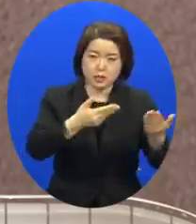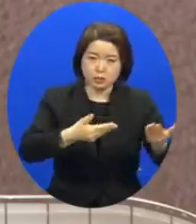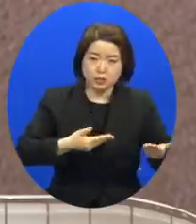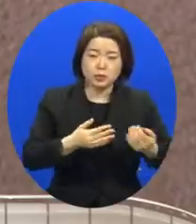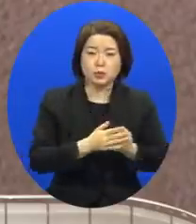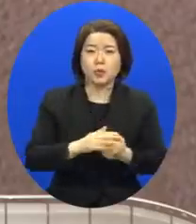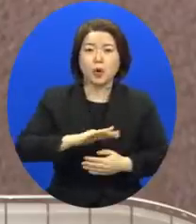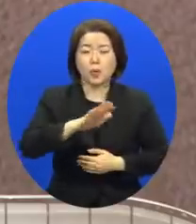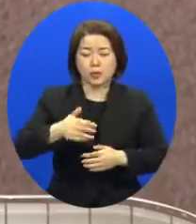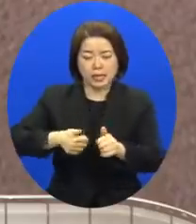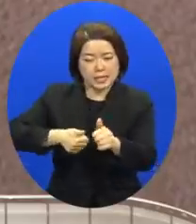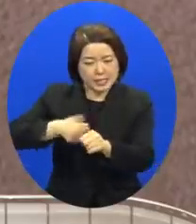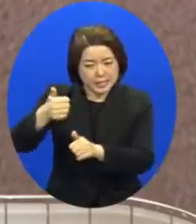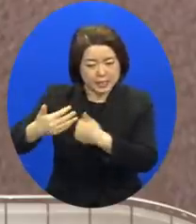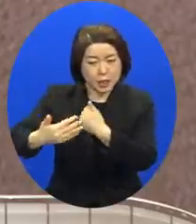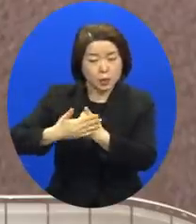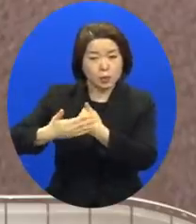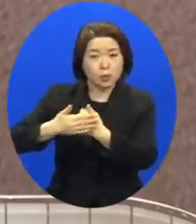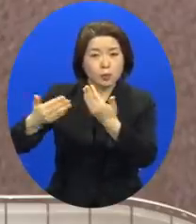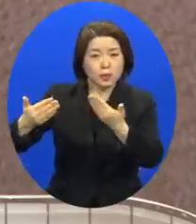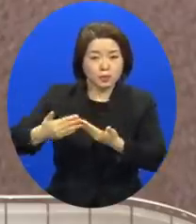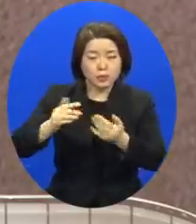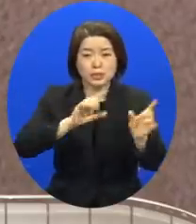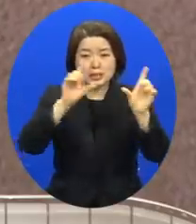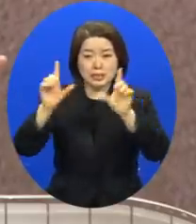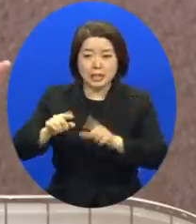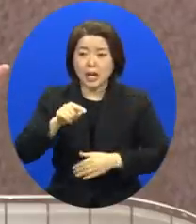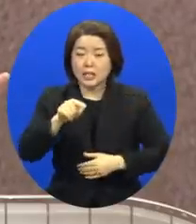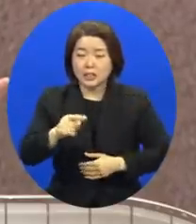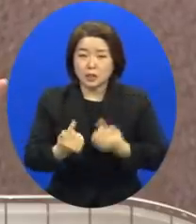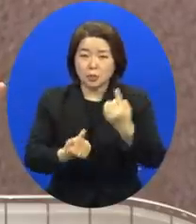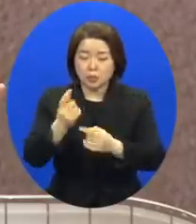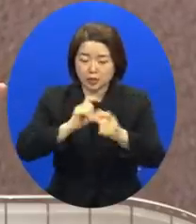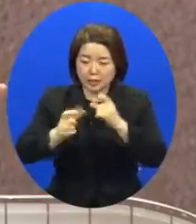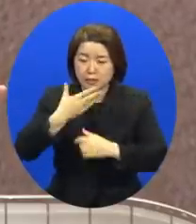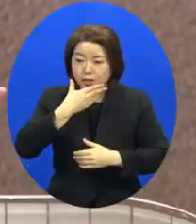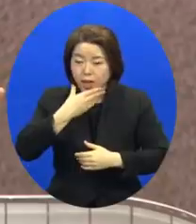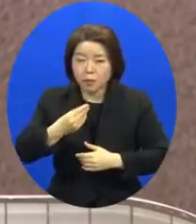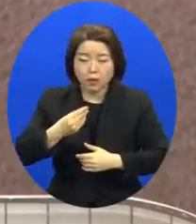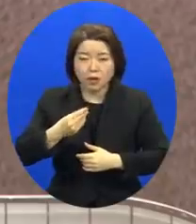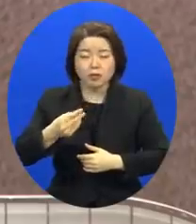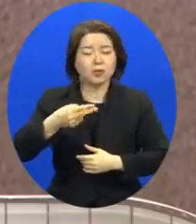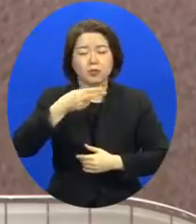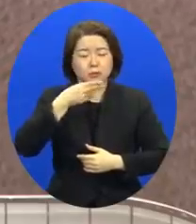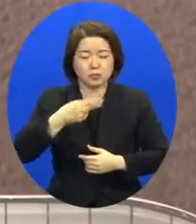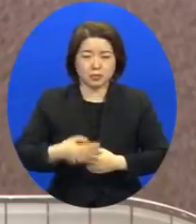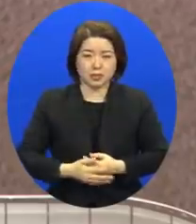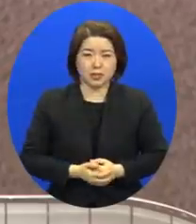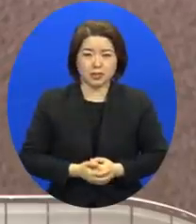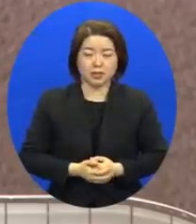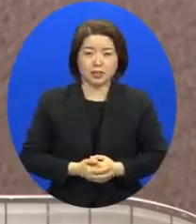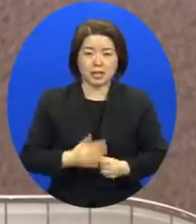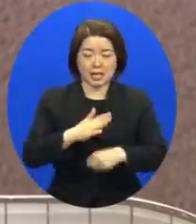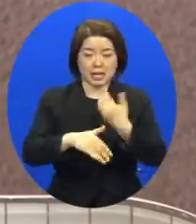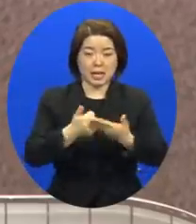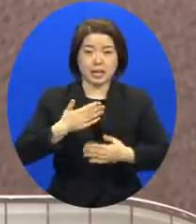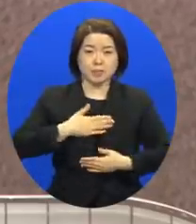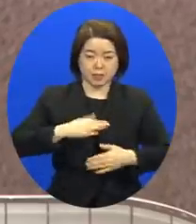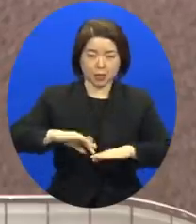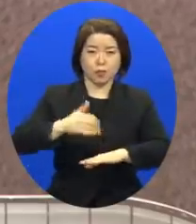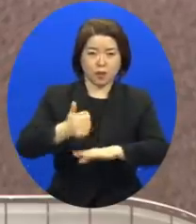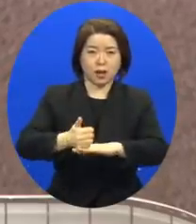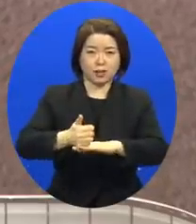이기기 해주시는 삶을 사는 것보다 더 행복한 삶을 없습니다 하나님이 나의 왕이시다